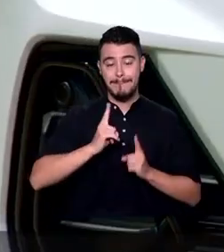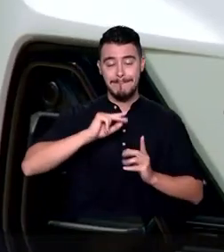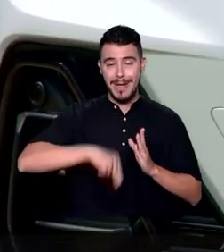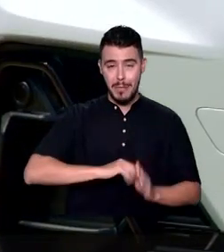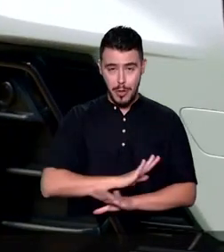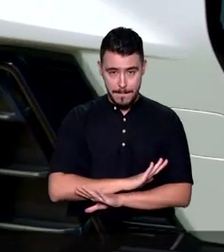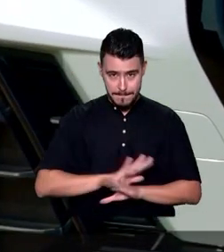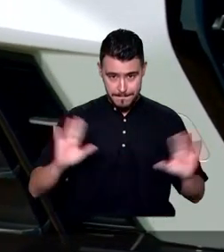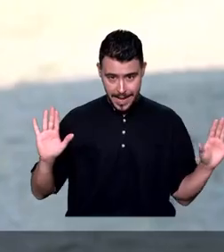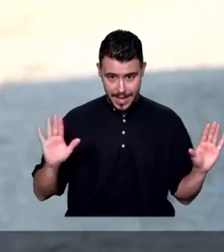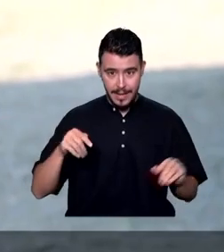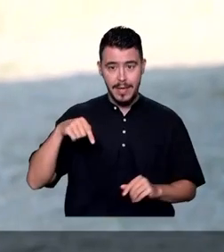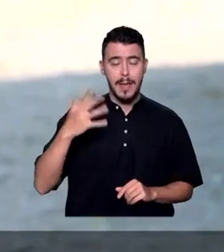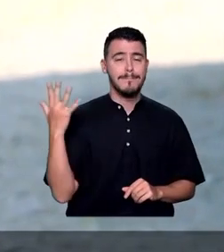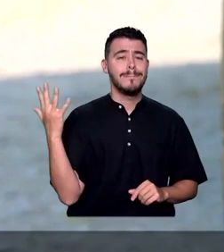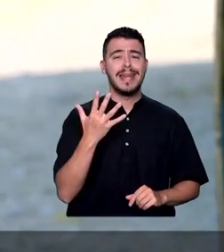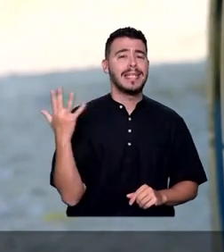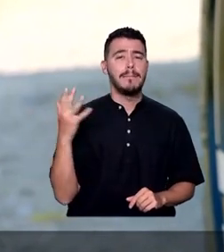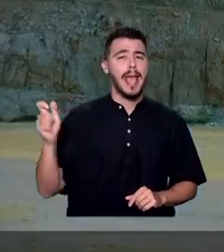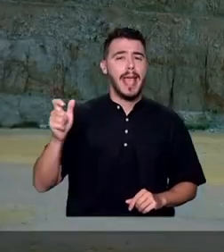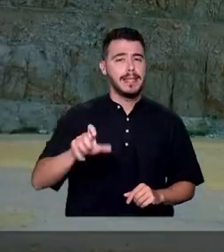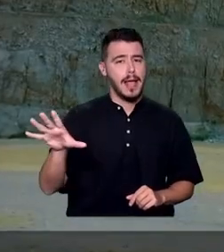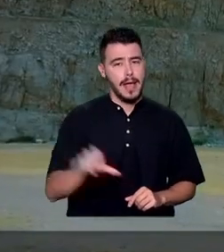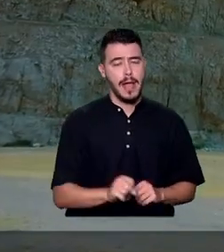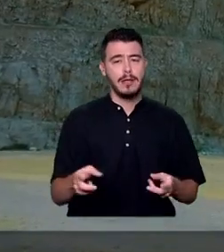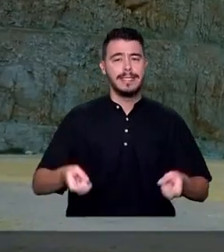55 εθνοπατέρες διάλεξαν τζιποειδή αυτοκίνητα τύπου SUV.